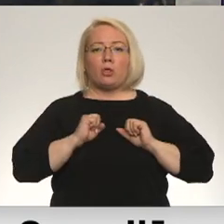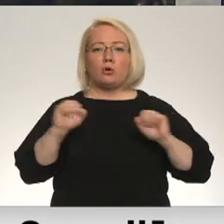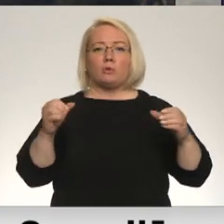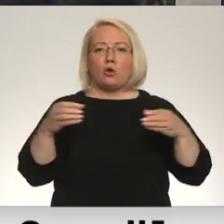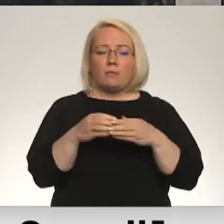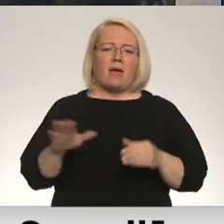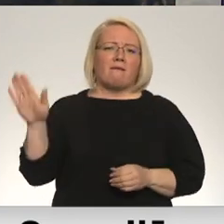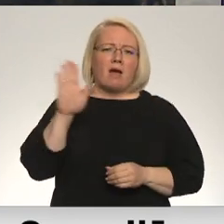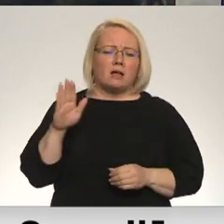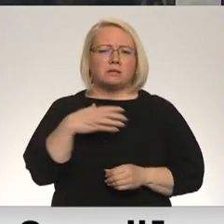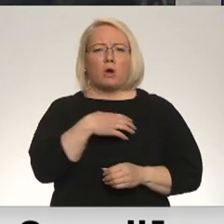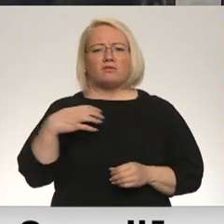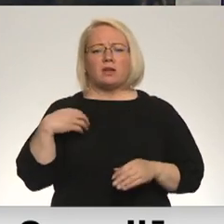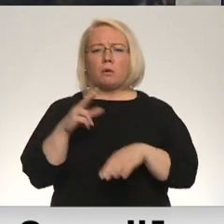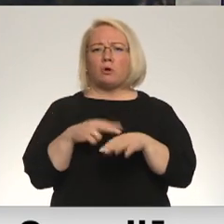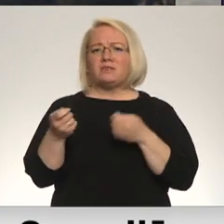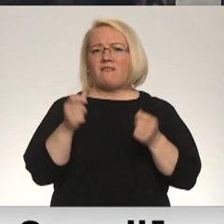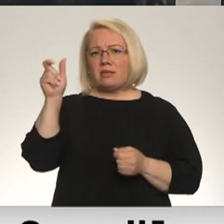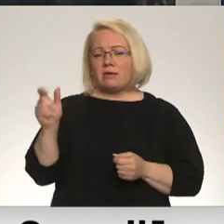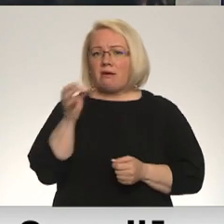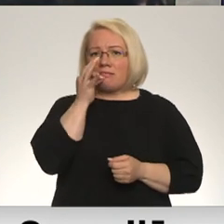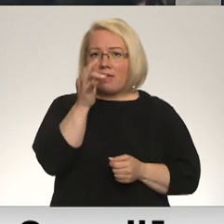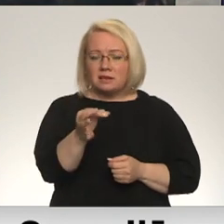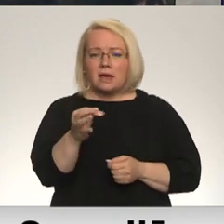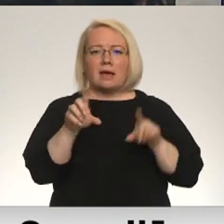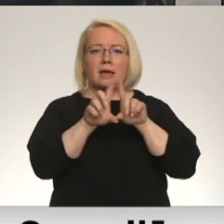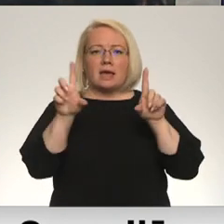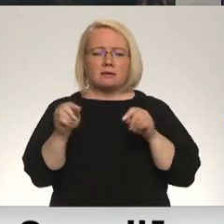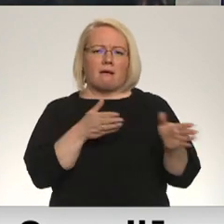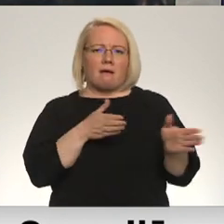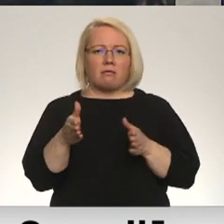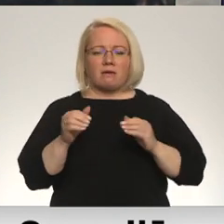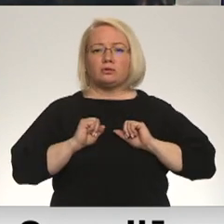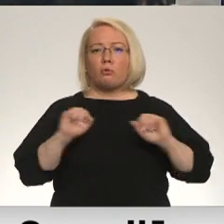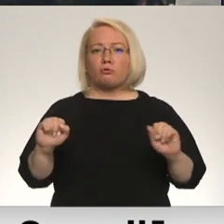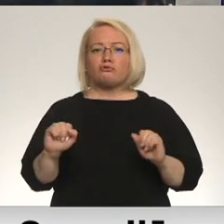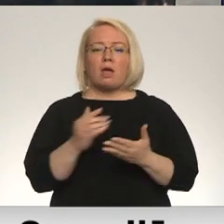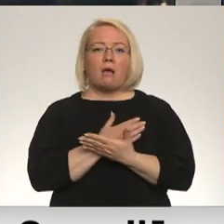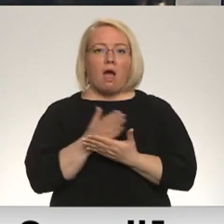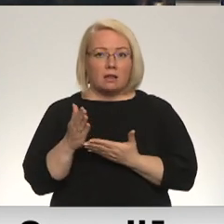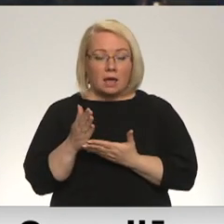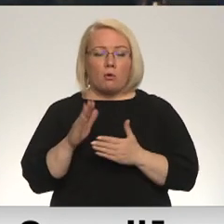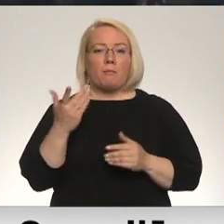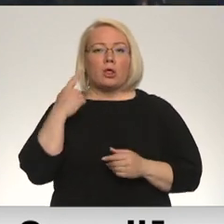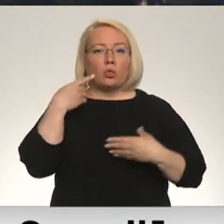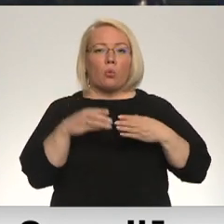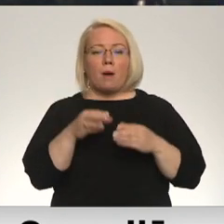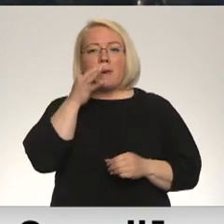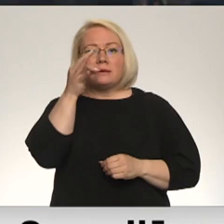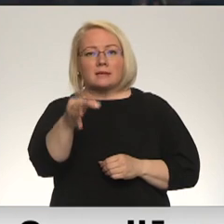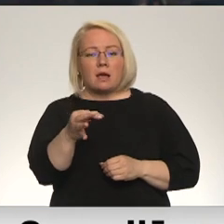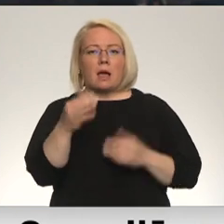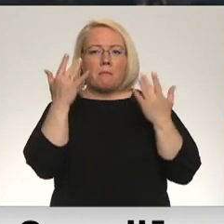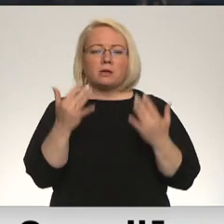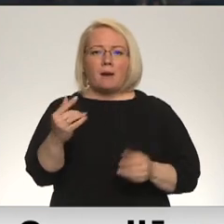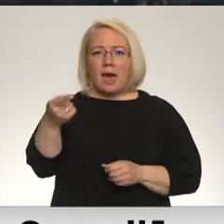gan pašvaldības policijas vadītāji norādīja, ka iestādes būs gatavas nodrošināt kārtību. Domē uzsver, ka pasākumi šogad ir aizliegti